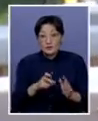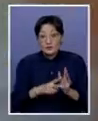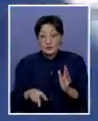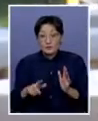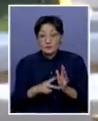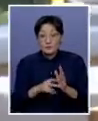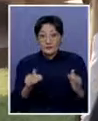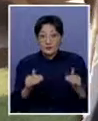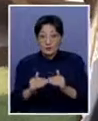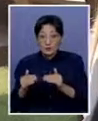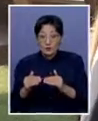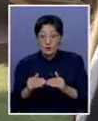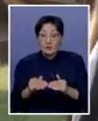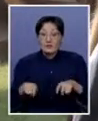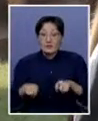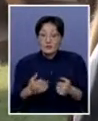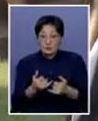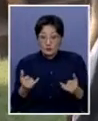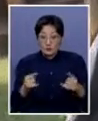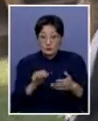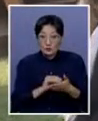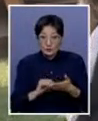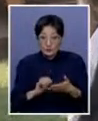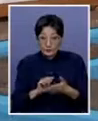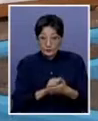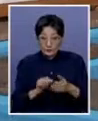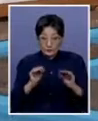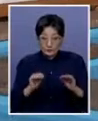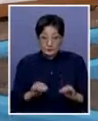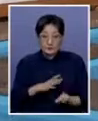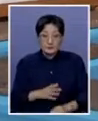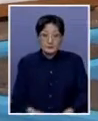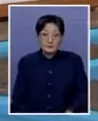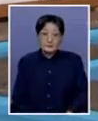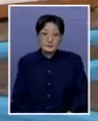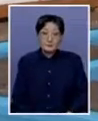278 нысанға әкімшілік хаттама толтырылған. Сымбат Ноғай, Қобылан Әлдібеков, Алматы телеарнасы.